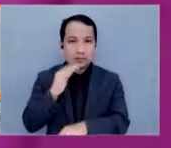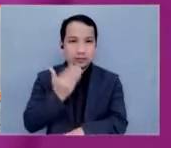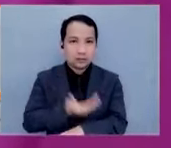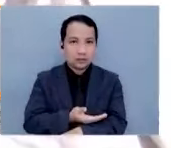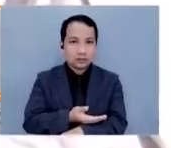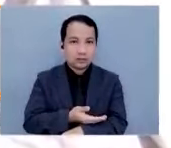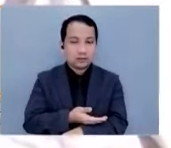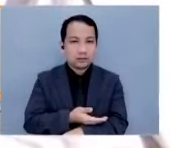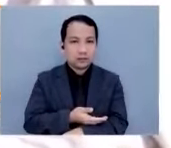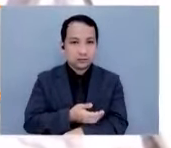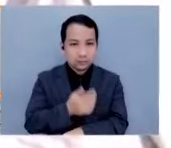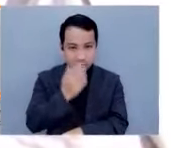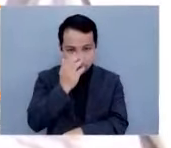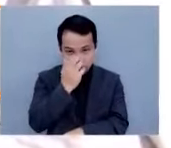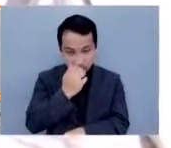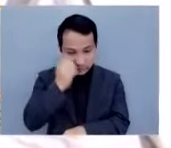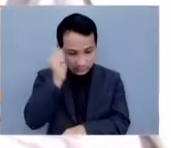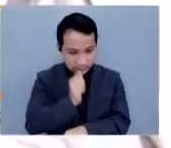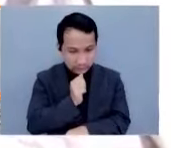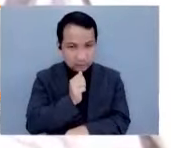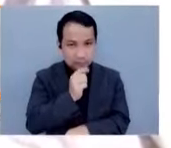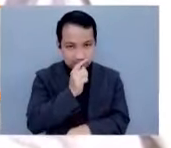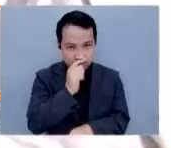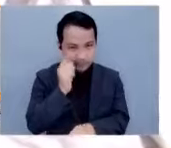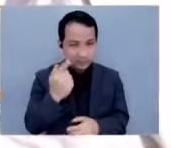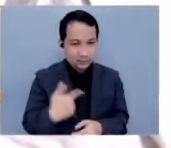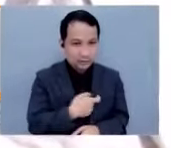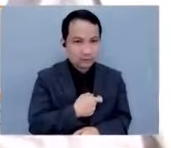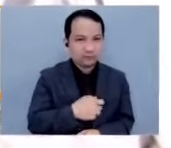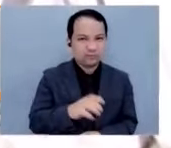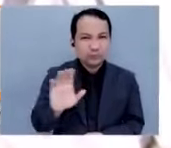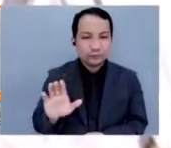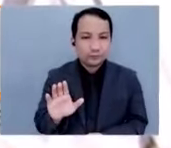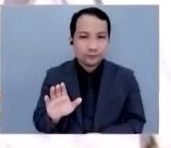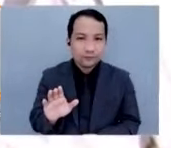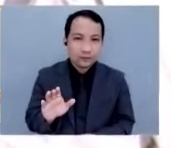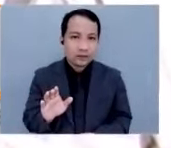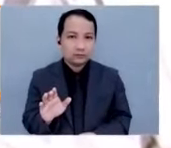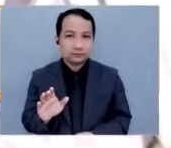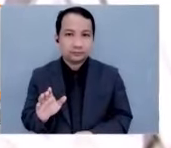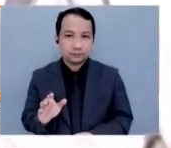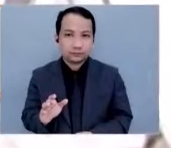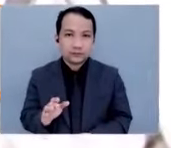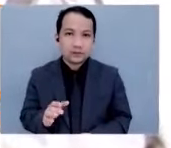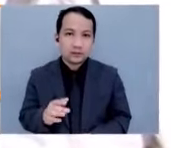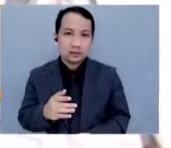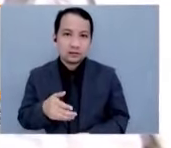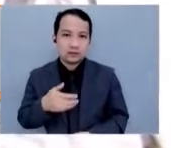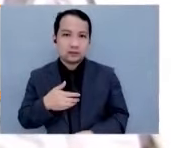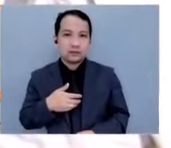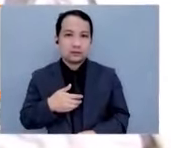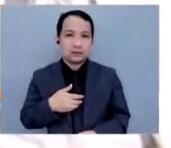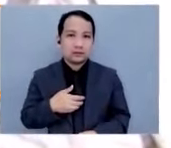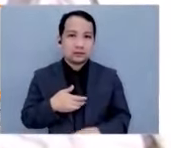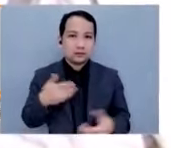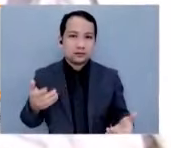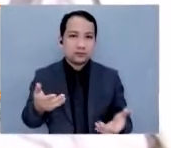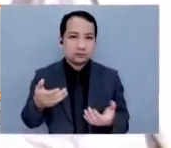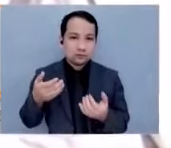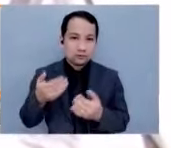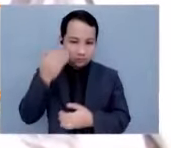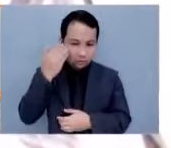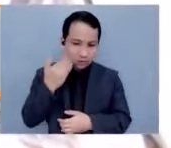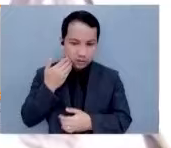kami ng matagal. Ang masakit dun, nilulunok na nga namin yung walang sustento, kulang na